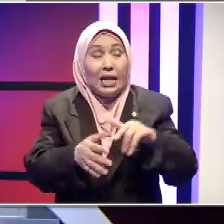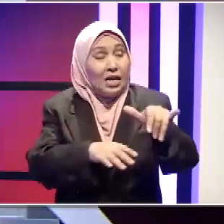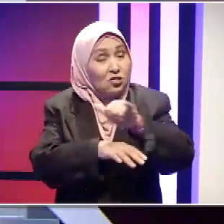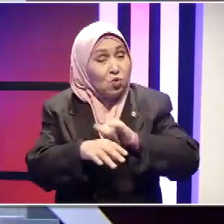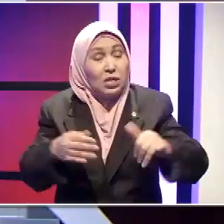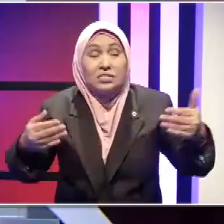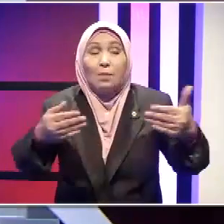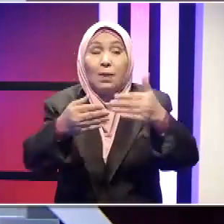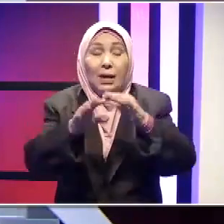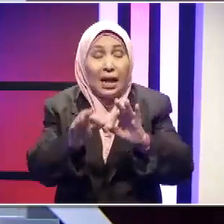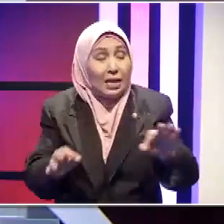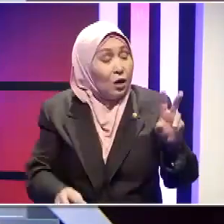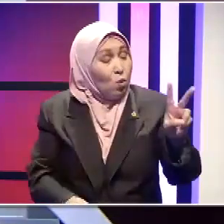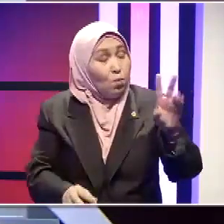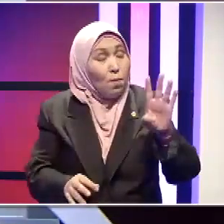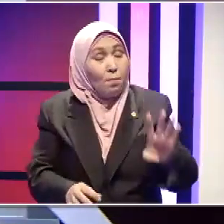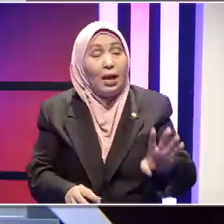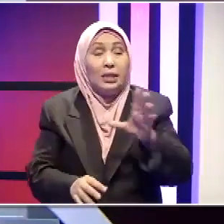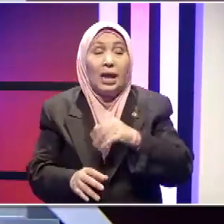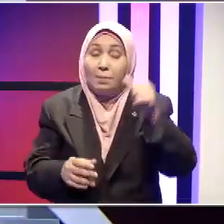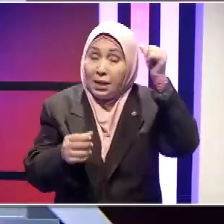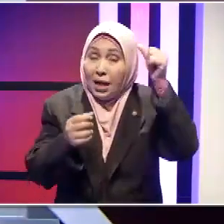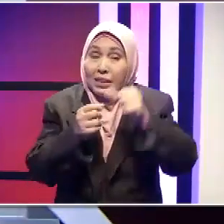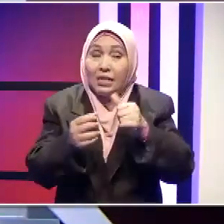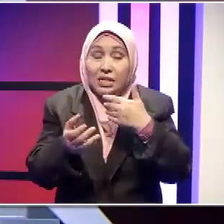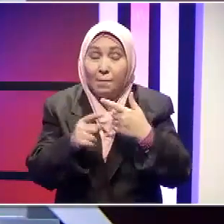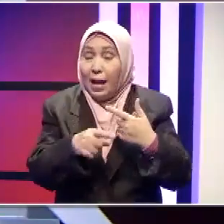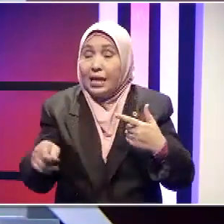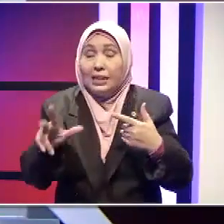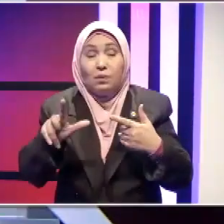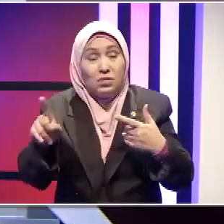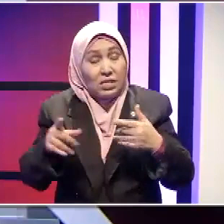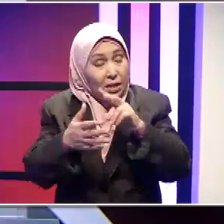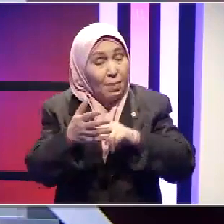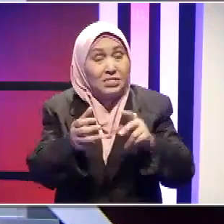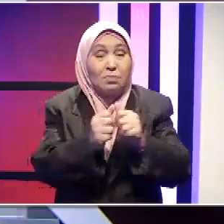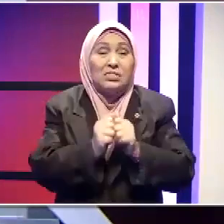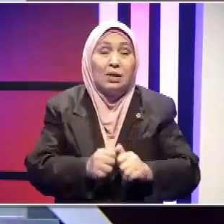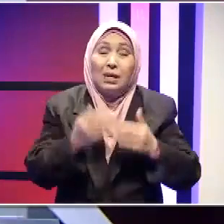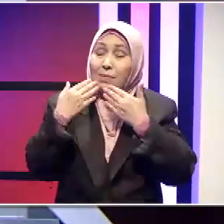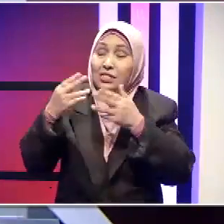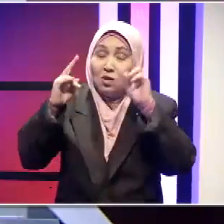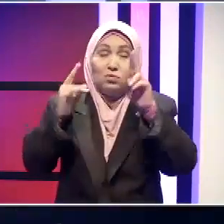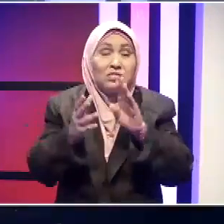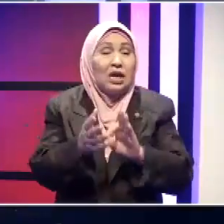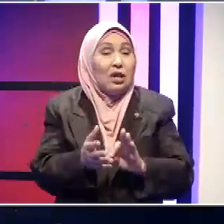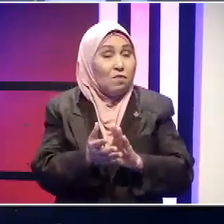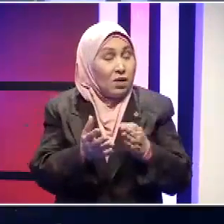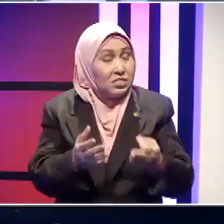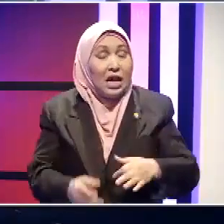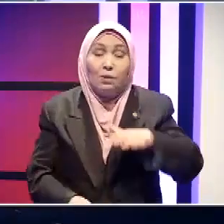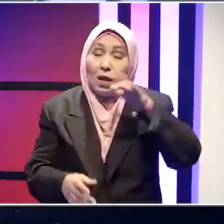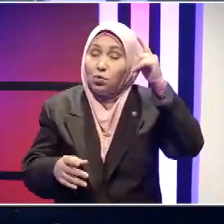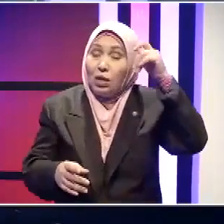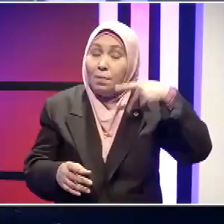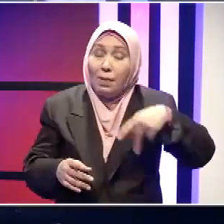sambungannya pada ayat 24 dan peringatan sehingga ayat 31 kita baca bersama-sama dengan kVA Gorontalo perempuan ibu-ibu